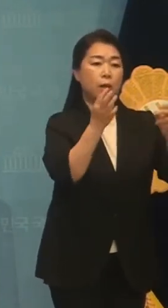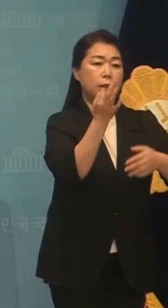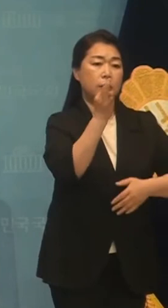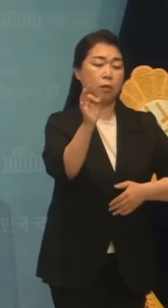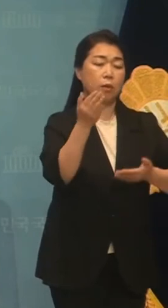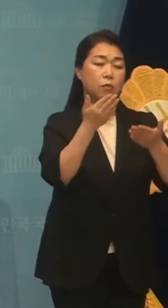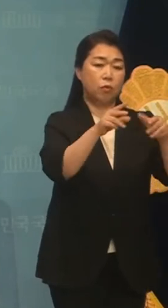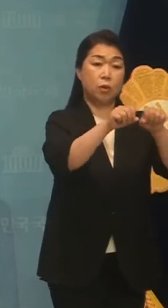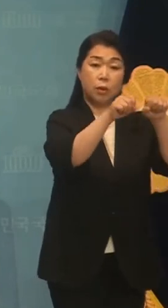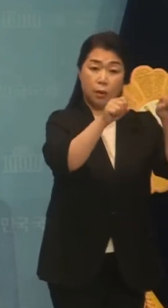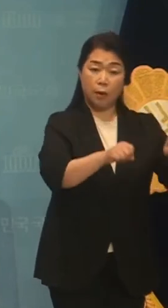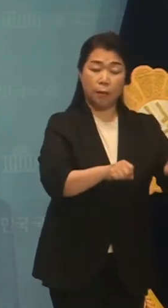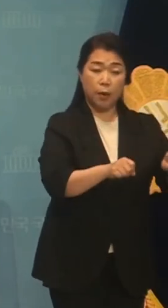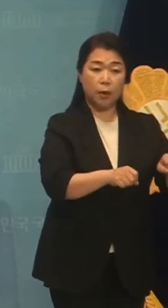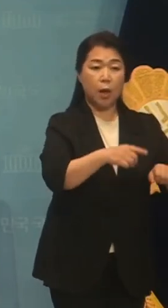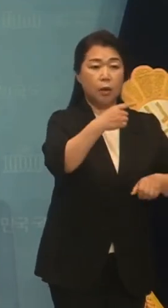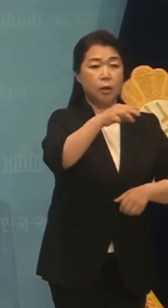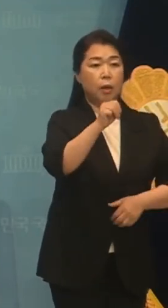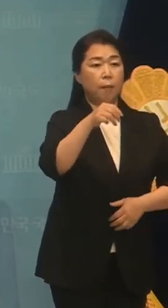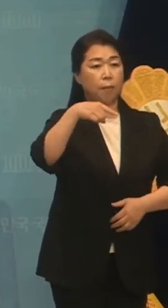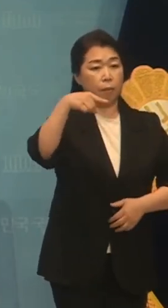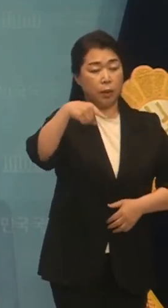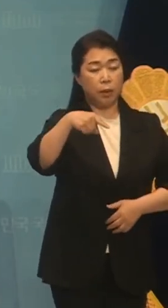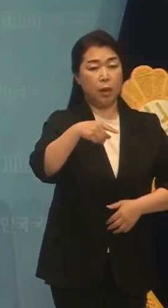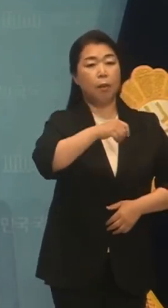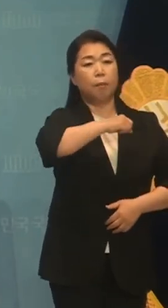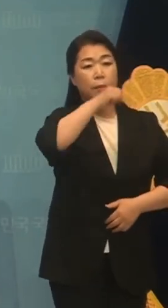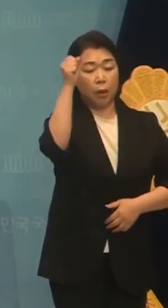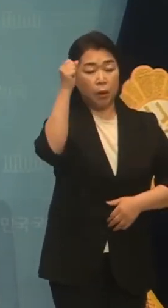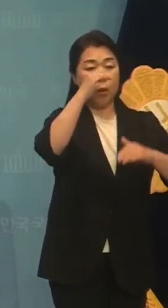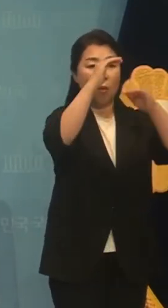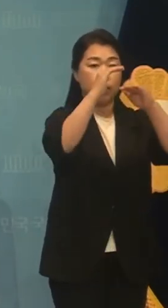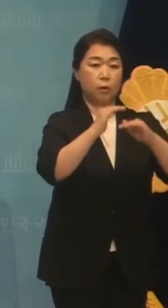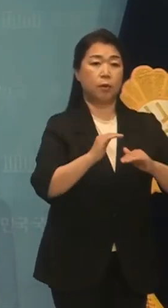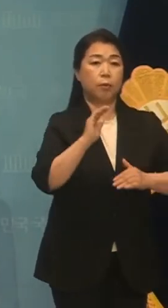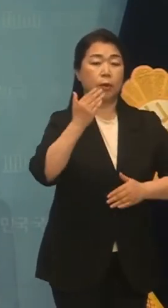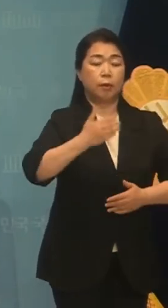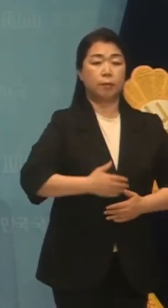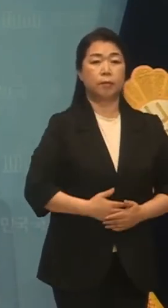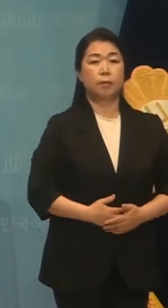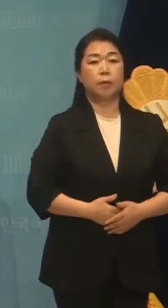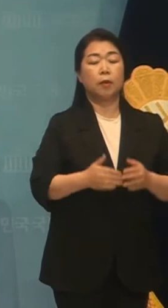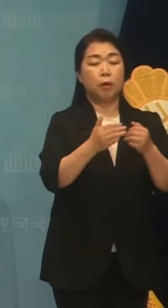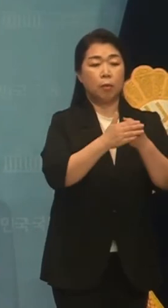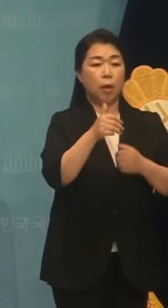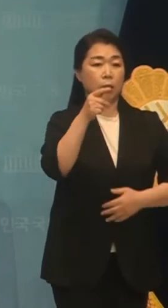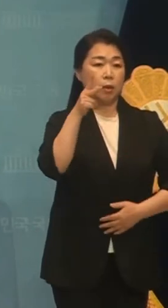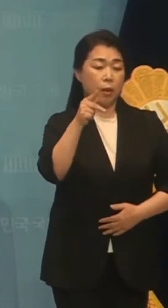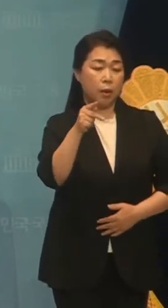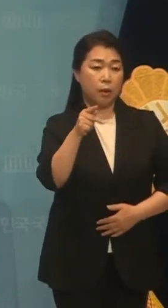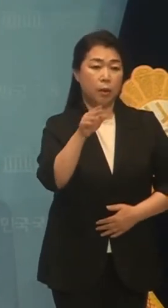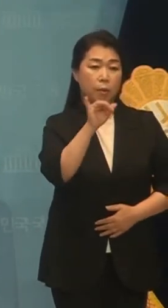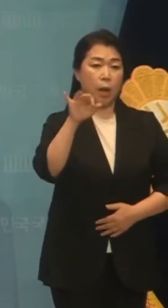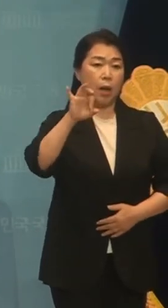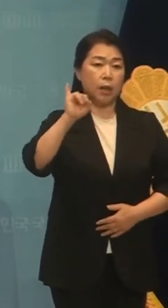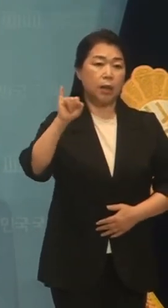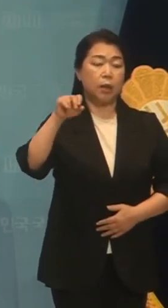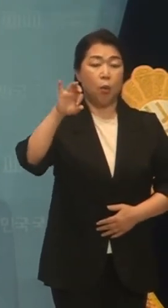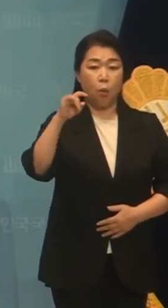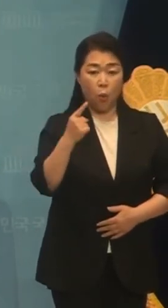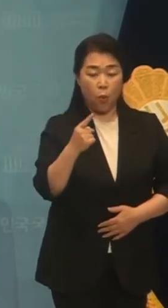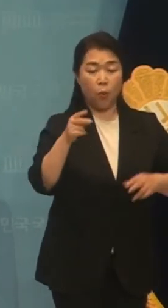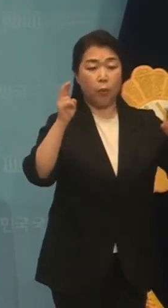인증하는 시스템이 바로 GMP 획득의 인증 과정입니다. 이에 SK바이오사이언스가